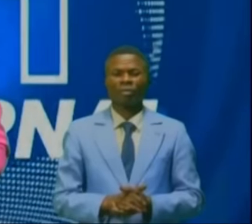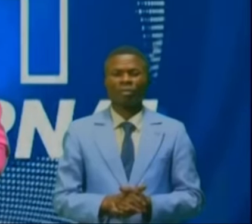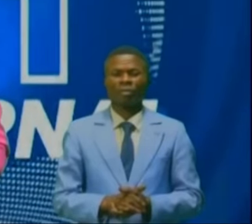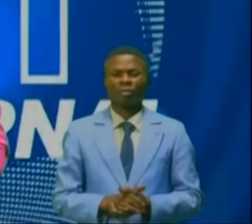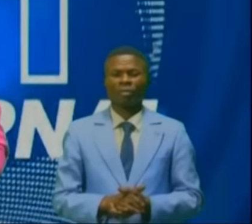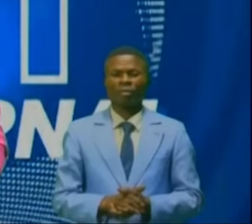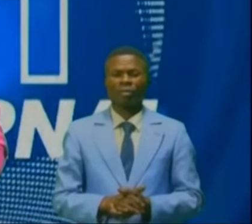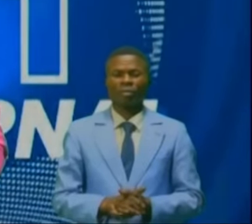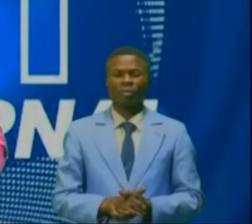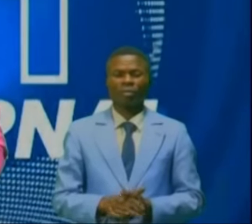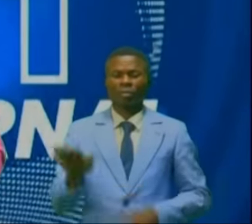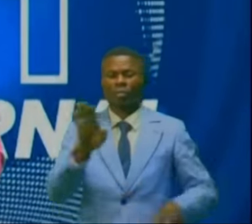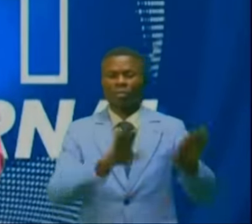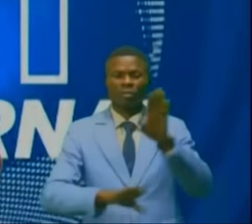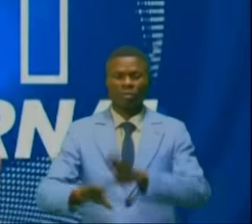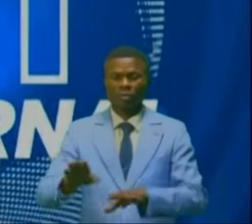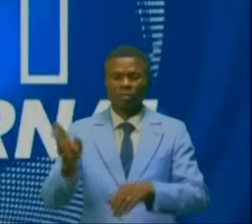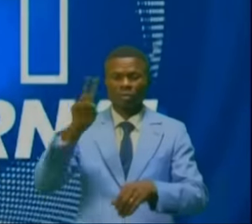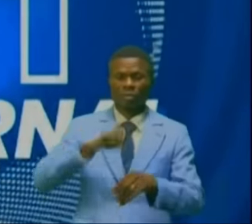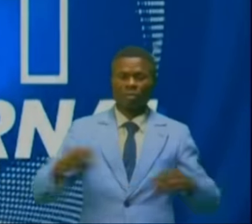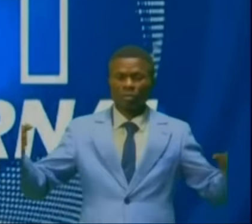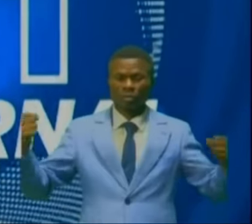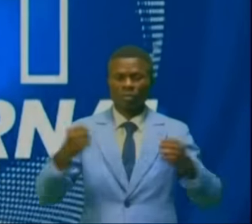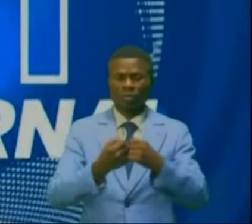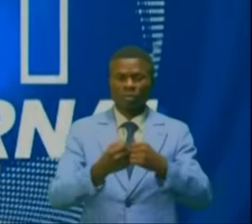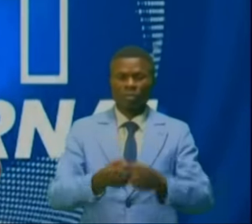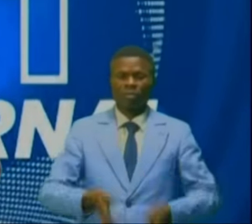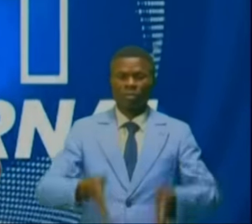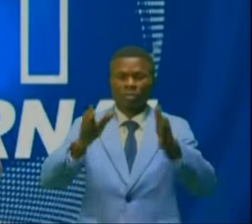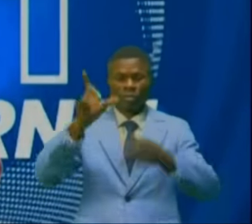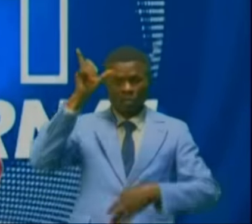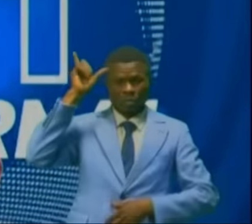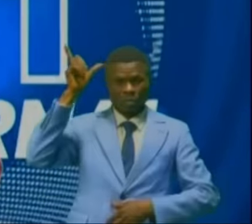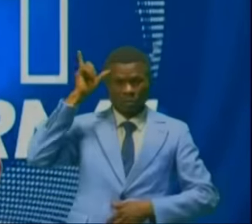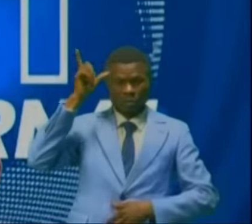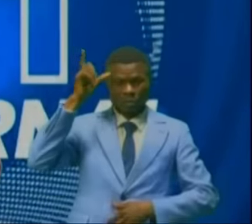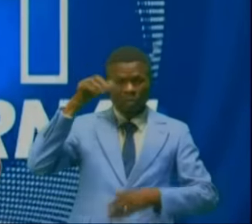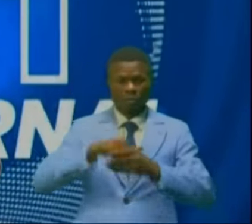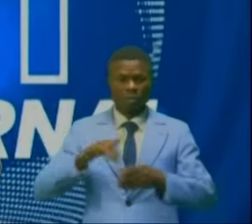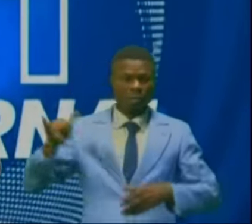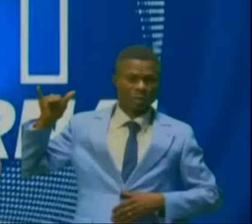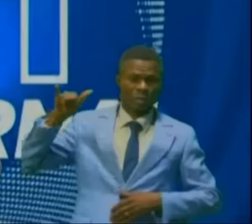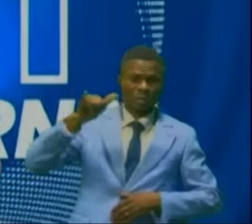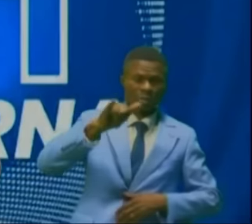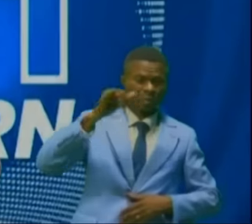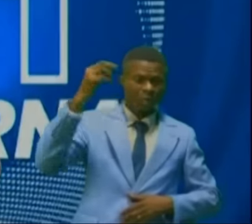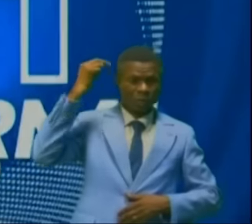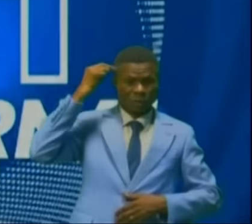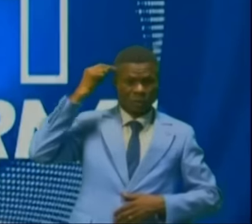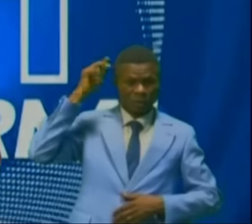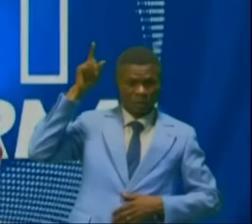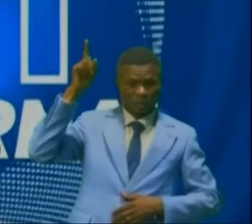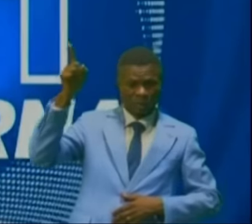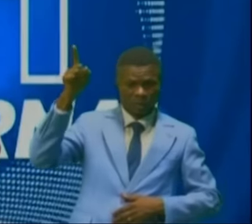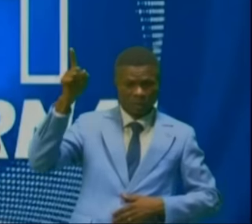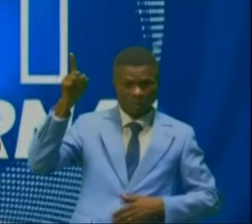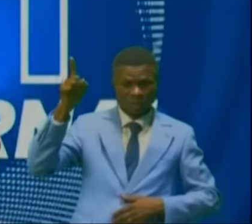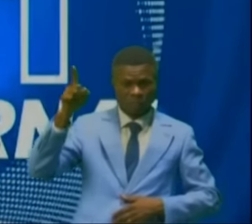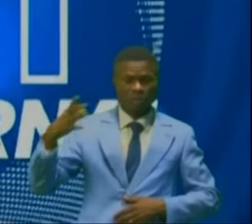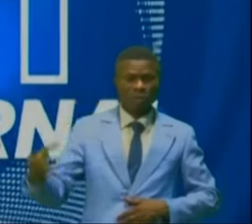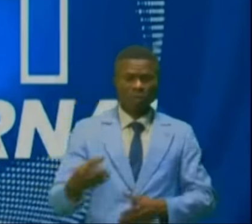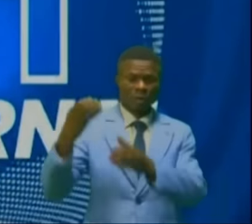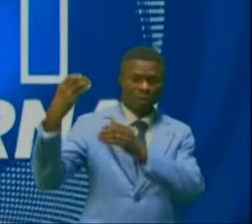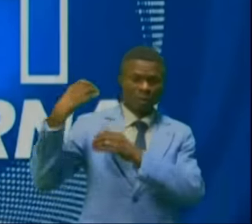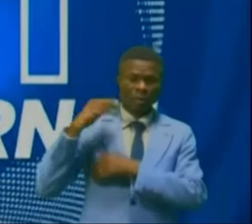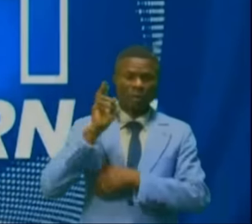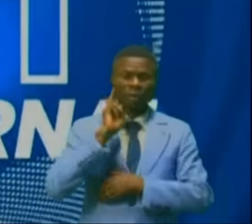Et puis les obsèques des victimes de l'accident survenu sur le boulevard Lumumba au niveau de l'aéroport international de Ndjili seront pris en charge par